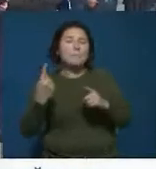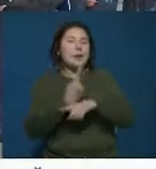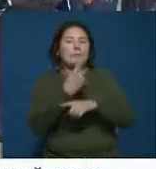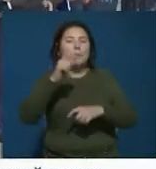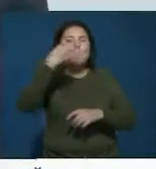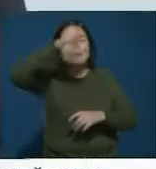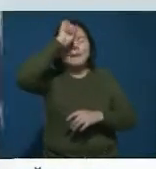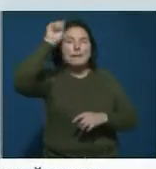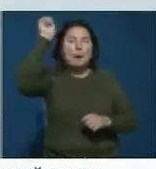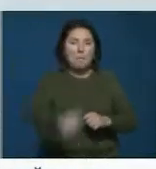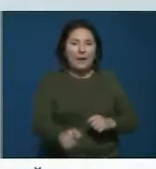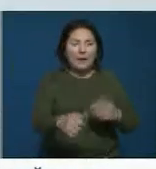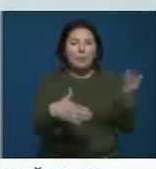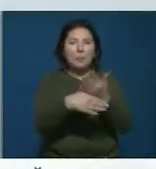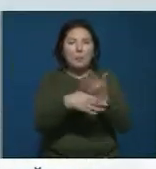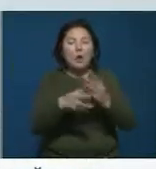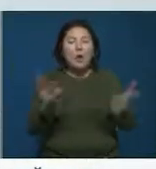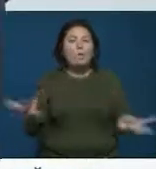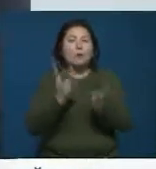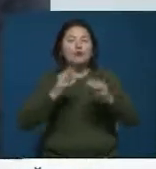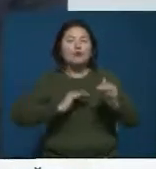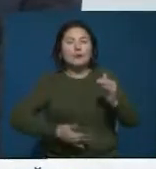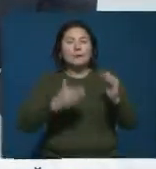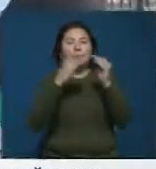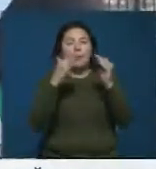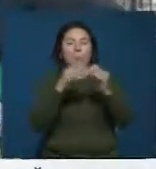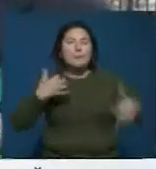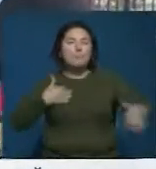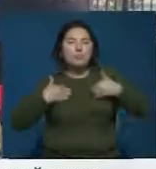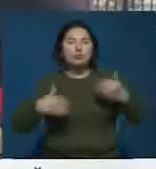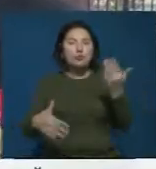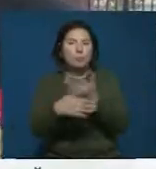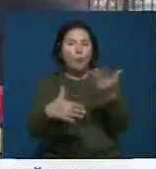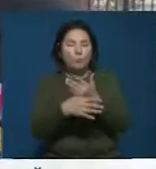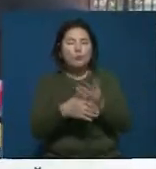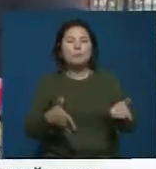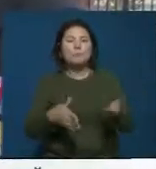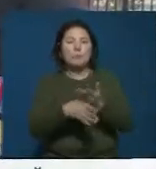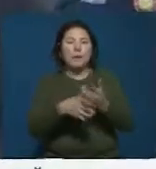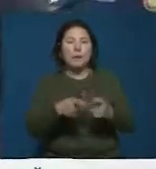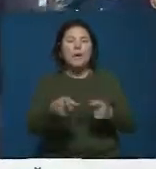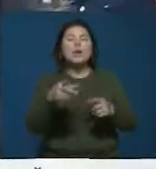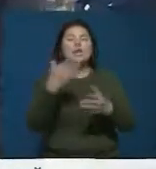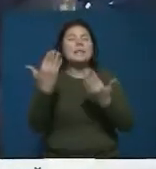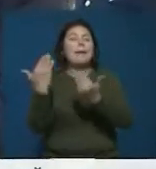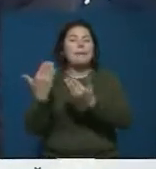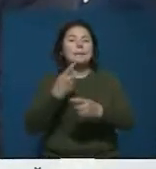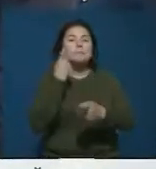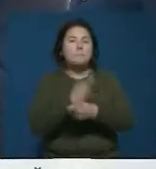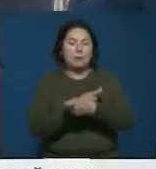патрульной полиции мираж один заметив пожар в одном из частных домов они поспешили о помощи доблесть и отвагу правоохранителей отметили